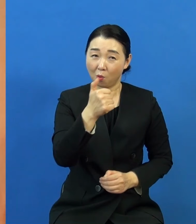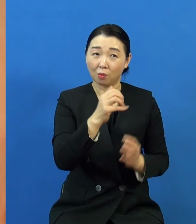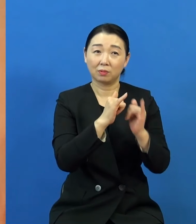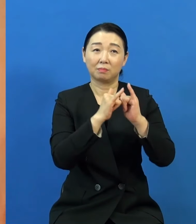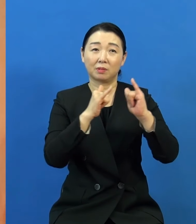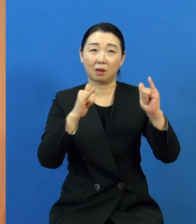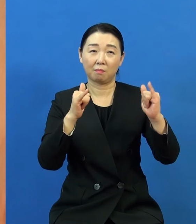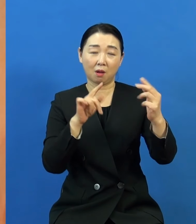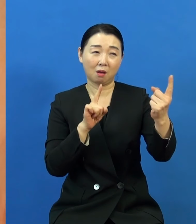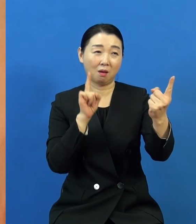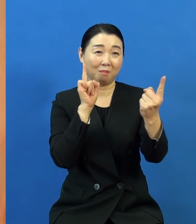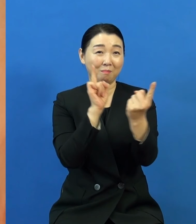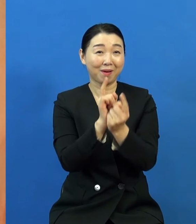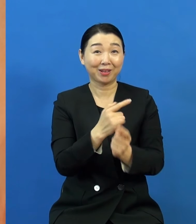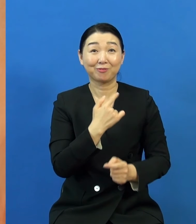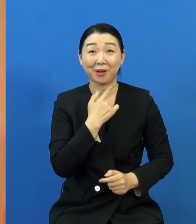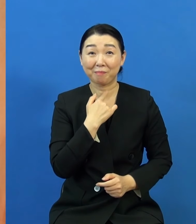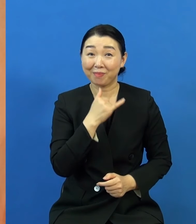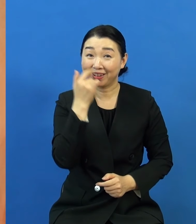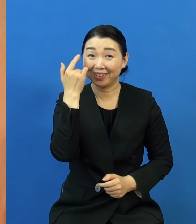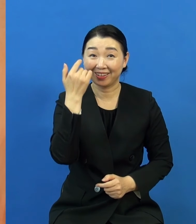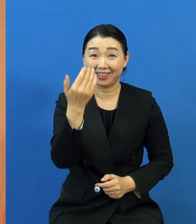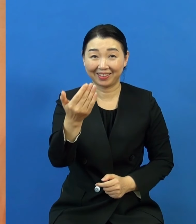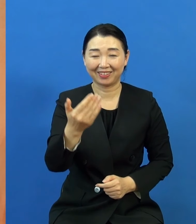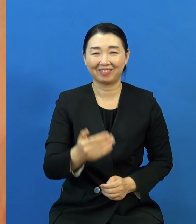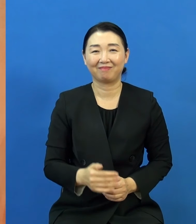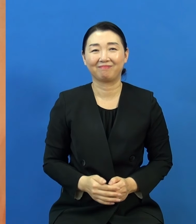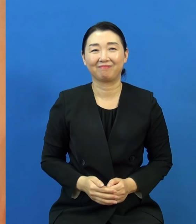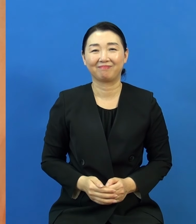850명과 마주한 적이 있습니까?